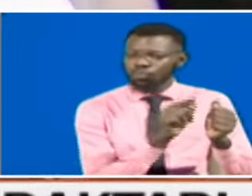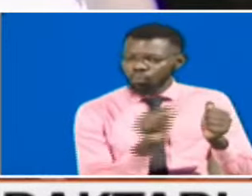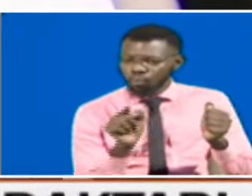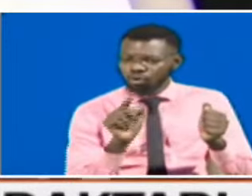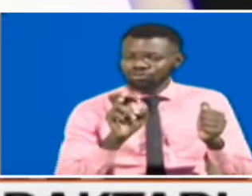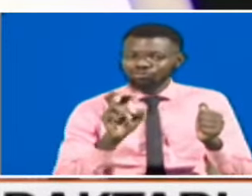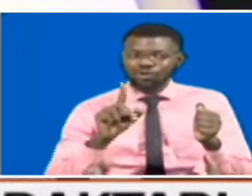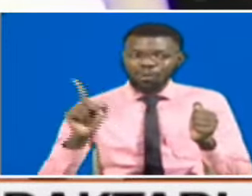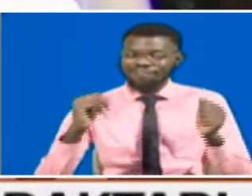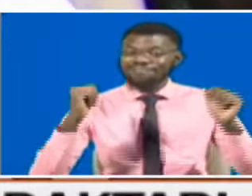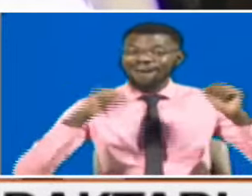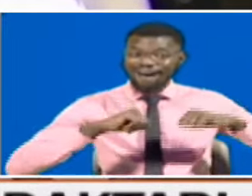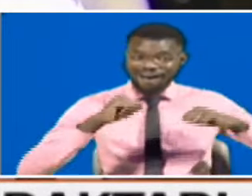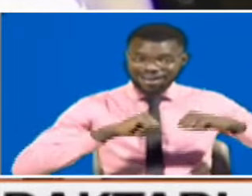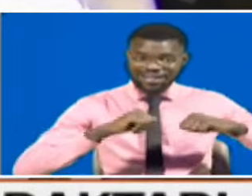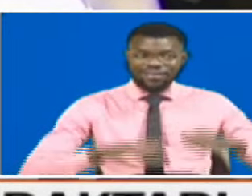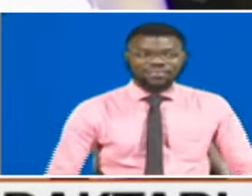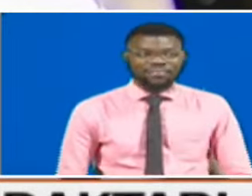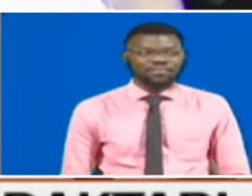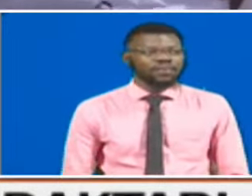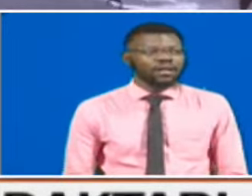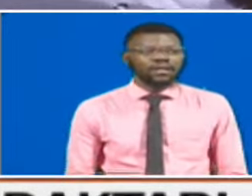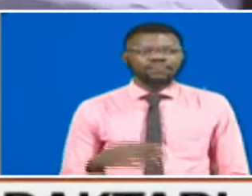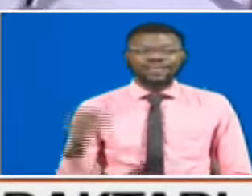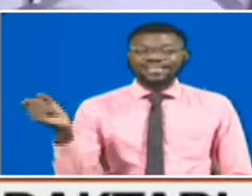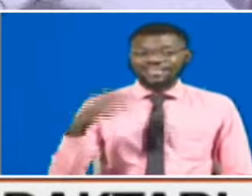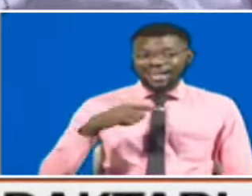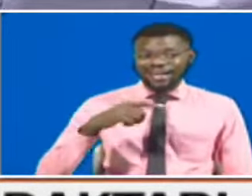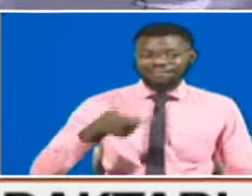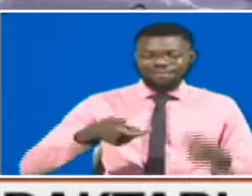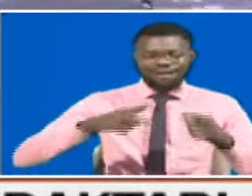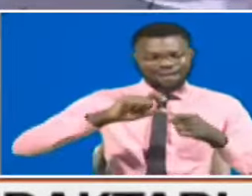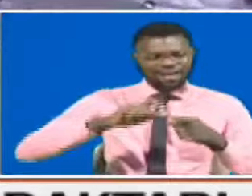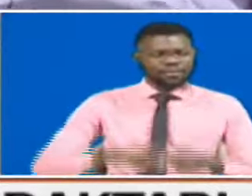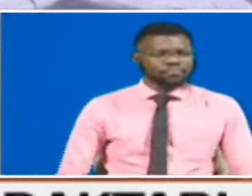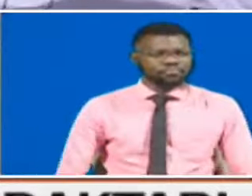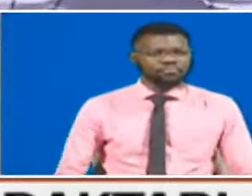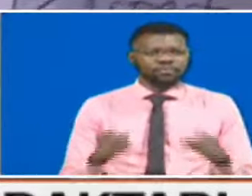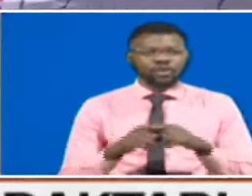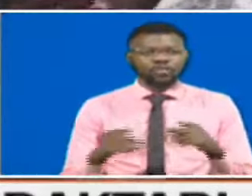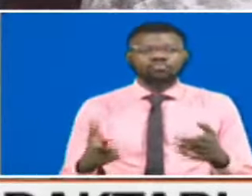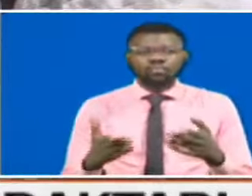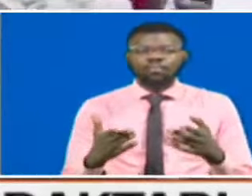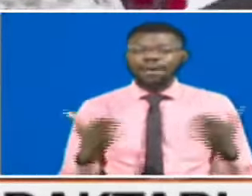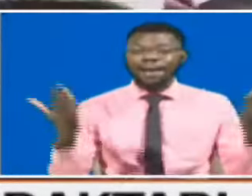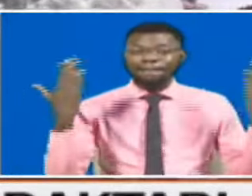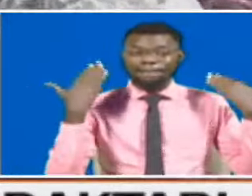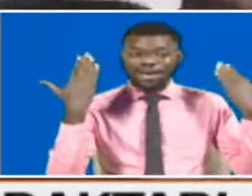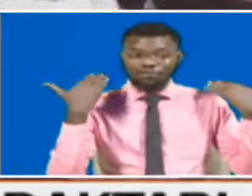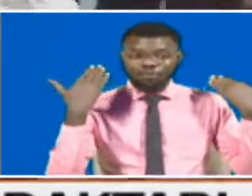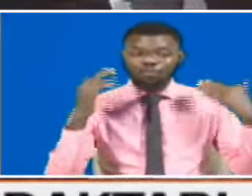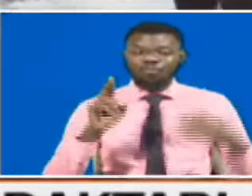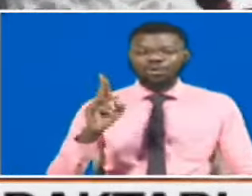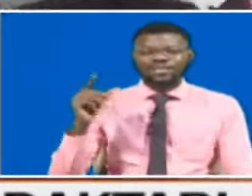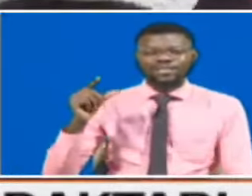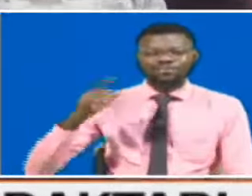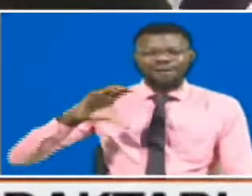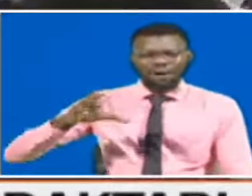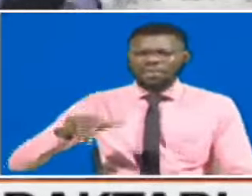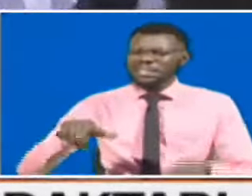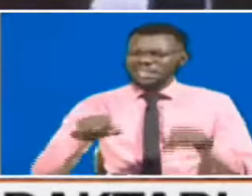2017-2021. More so in the issue of the basic salary. Taswira sawia ilishuhudiwa katika kaunti za Meru na Uasin Gishu.